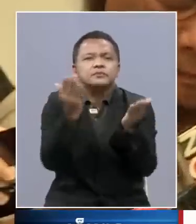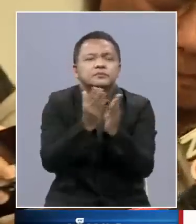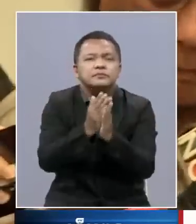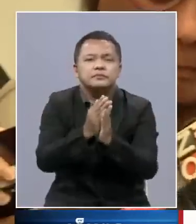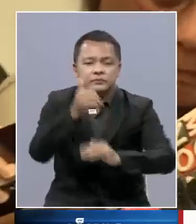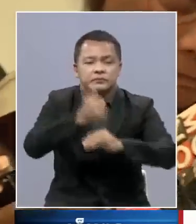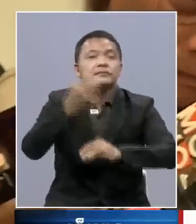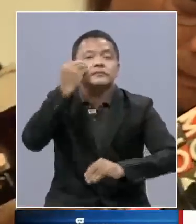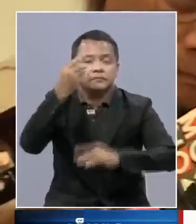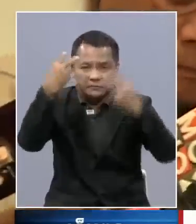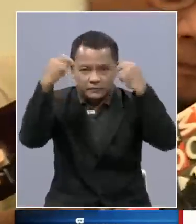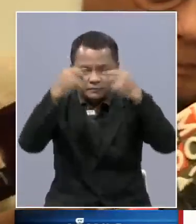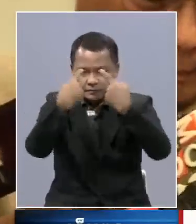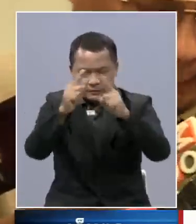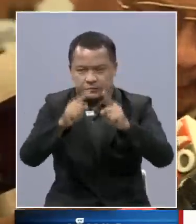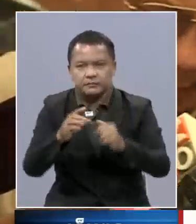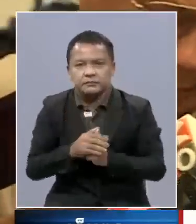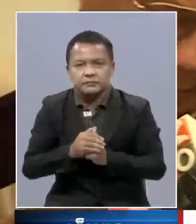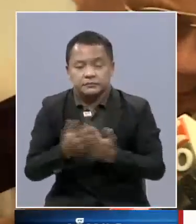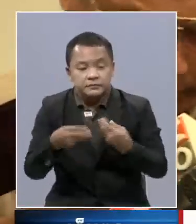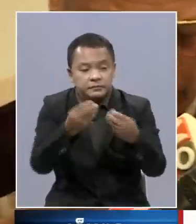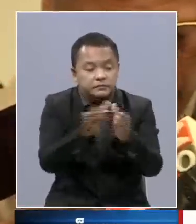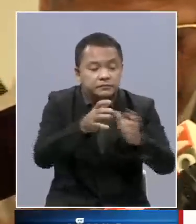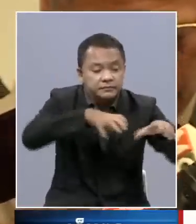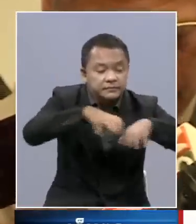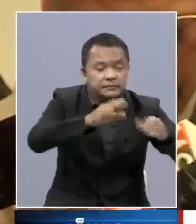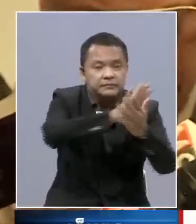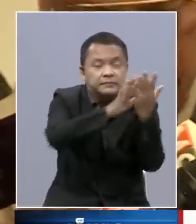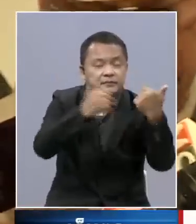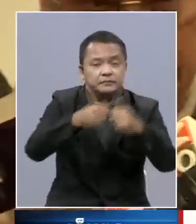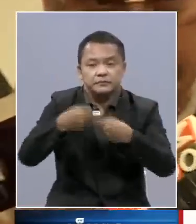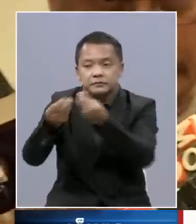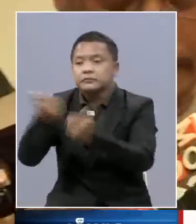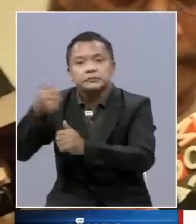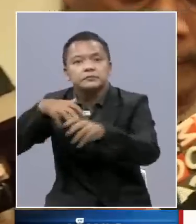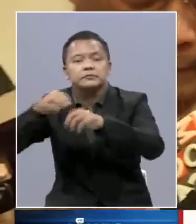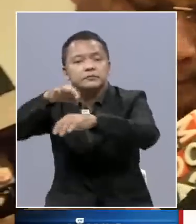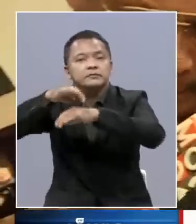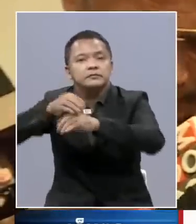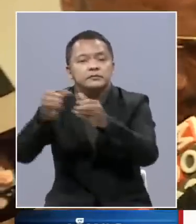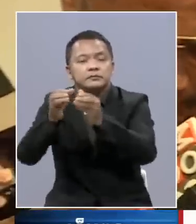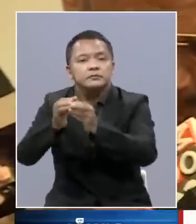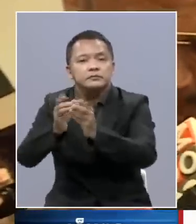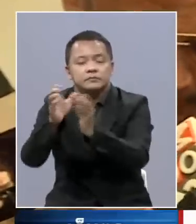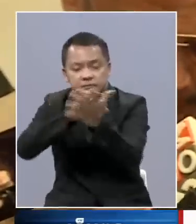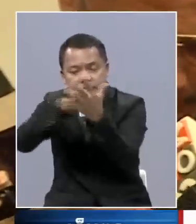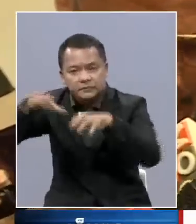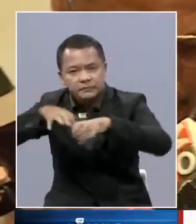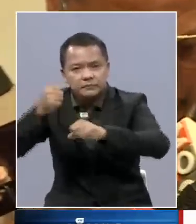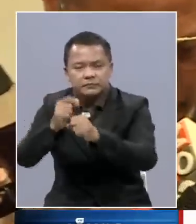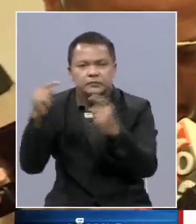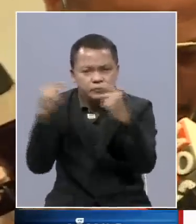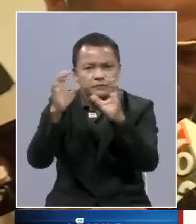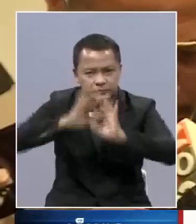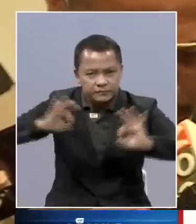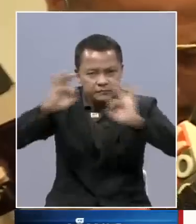าเป็นนายกแต่ไม่ใช่ว่าได้ฝ่ายบริหารไปแล้วจะไม่ให้พรรคอื่นไปดำรงตำแหน่งฝ่ายนิติบัญญัติซึ่งต้องดูความเหมาะส